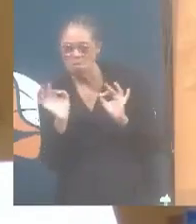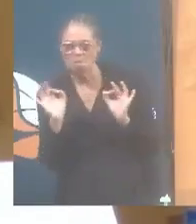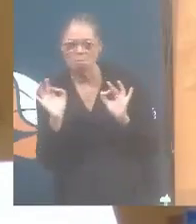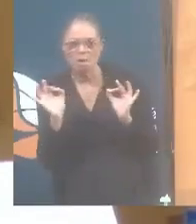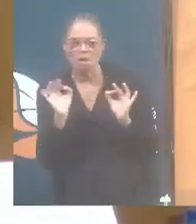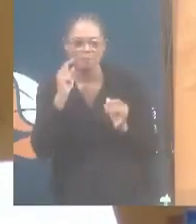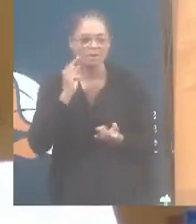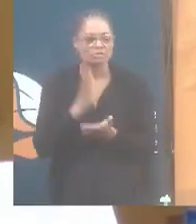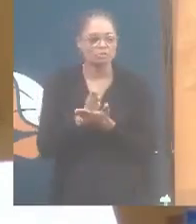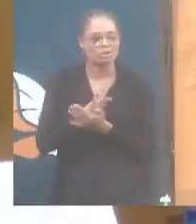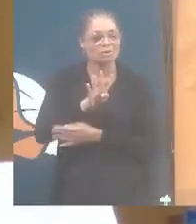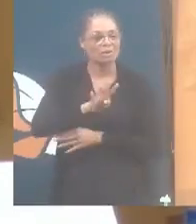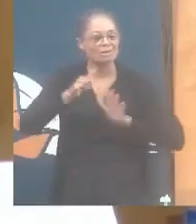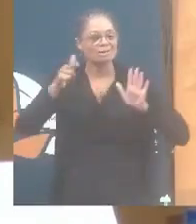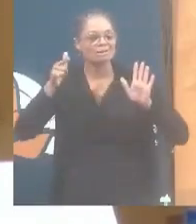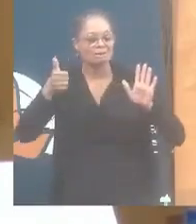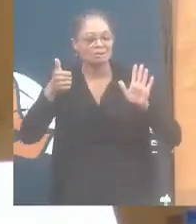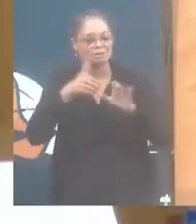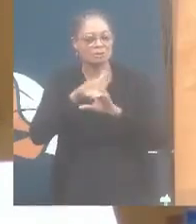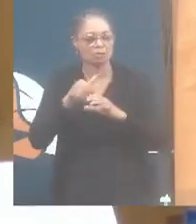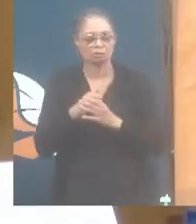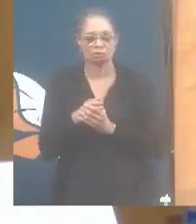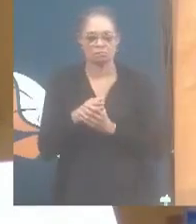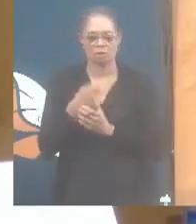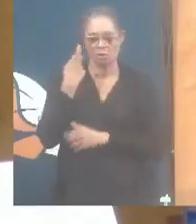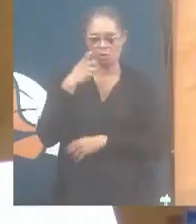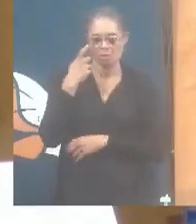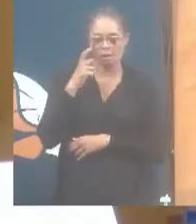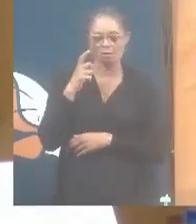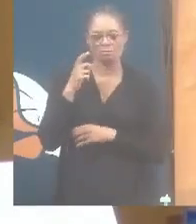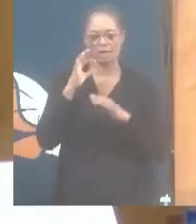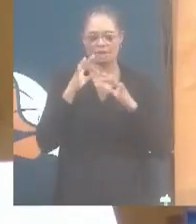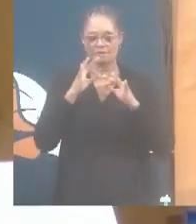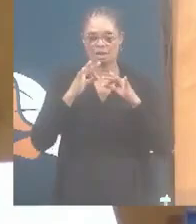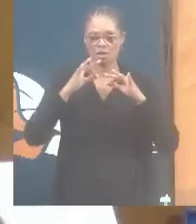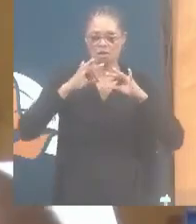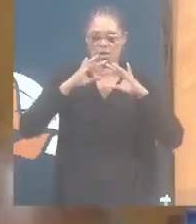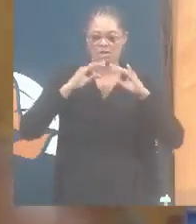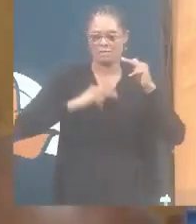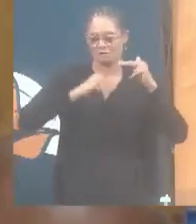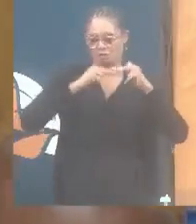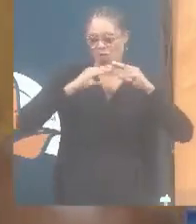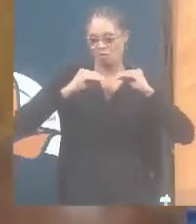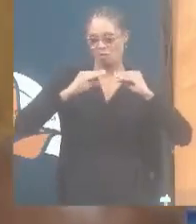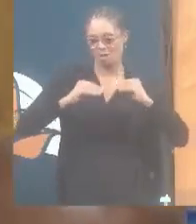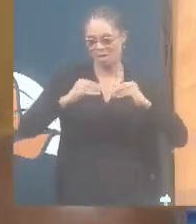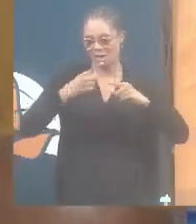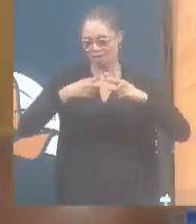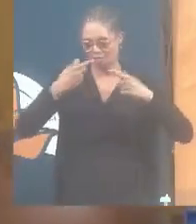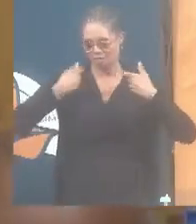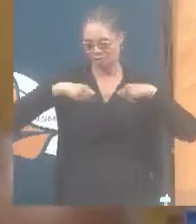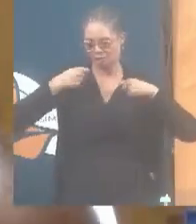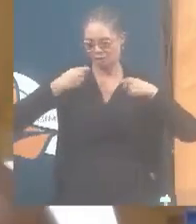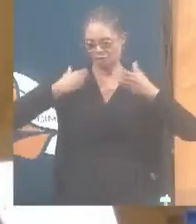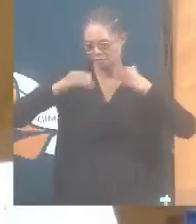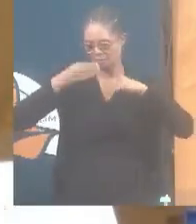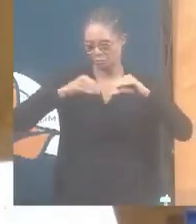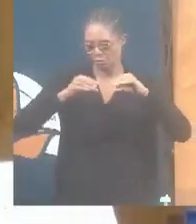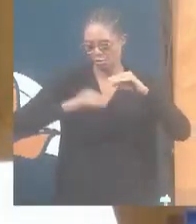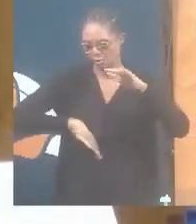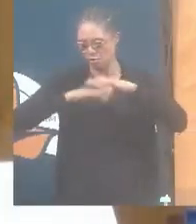prévue à hauteur de 46 millions, lorsque nous constatons que le niveau de réalisation des investissements est limité à